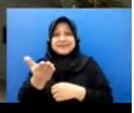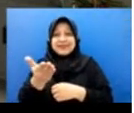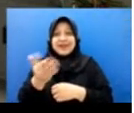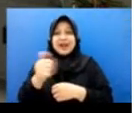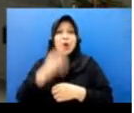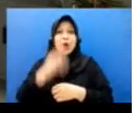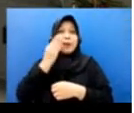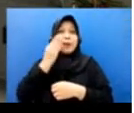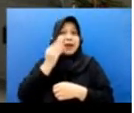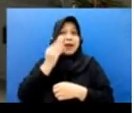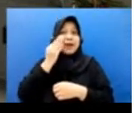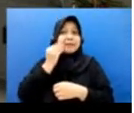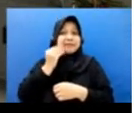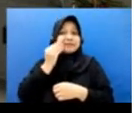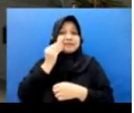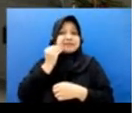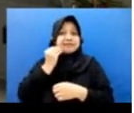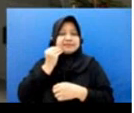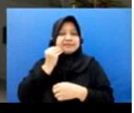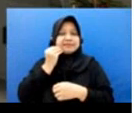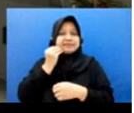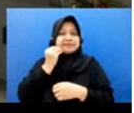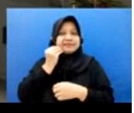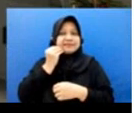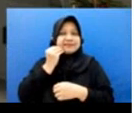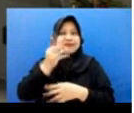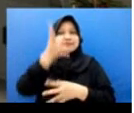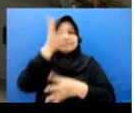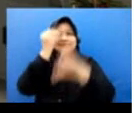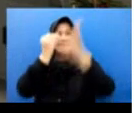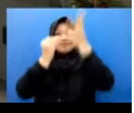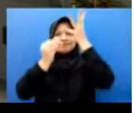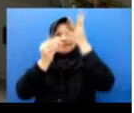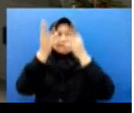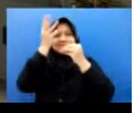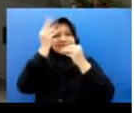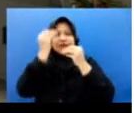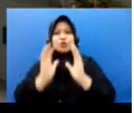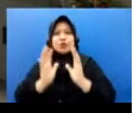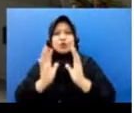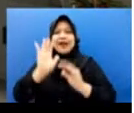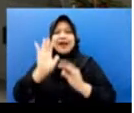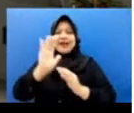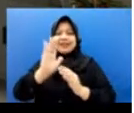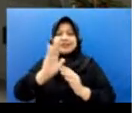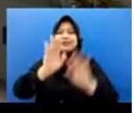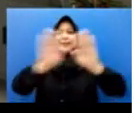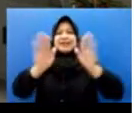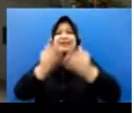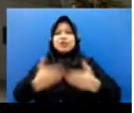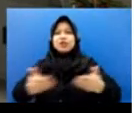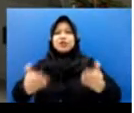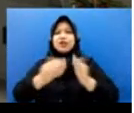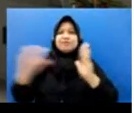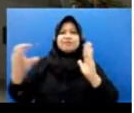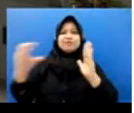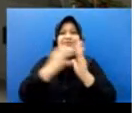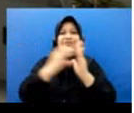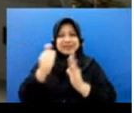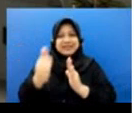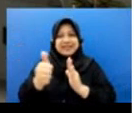dan Ibu dalam mengikuti pelatihan ini lewat sosial media. Itu langsung aja dengan hashtagnya jangan lupa,